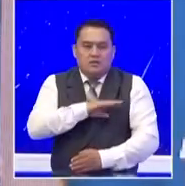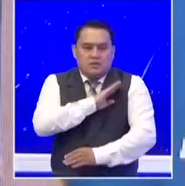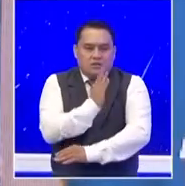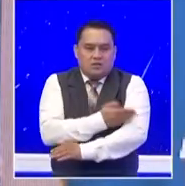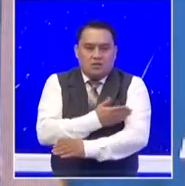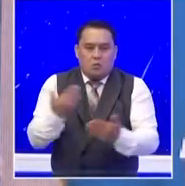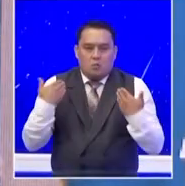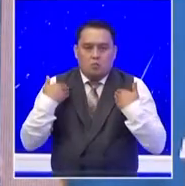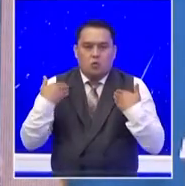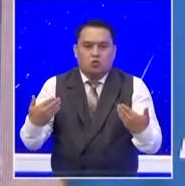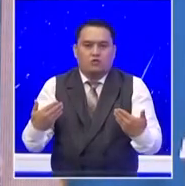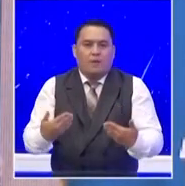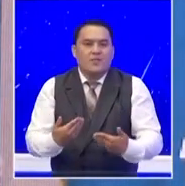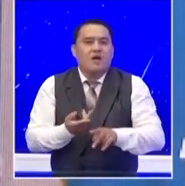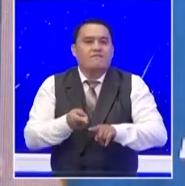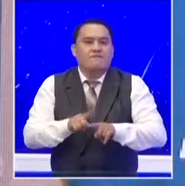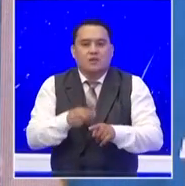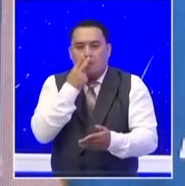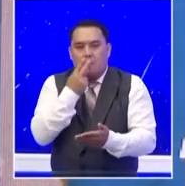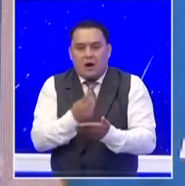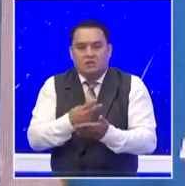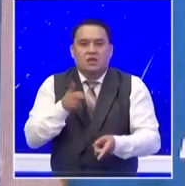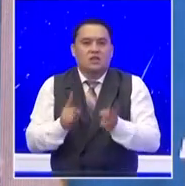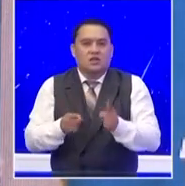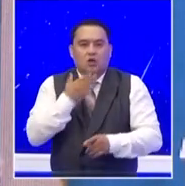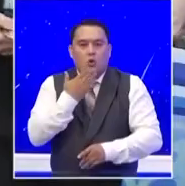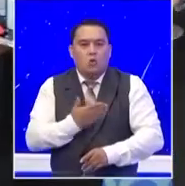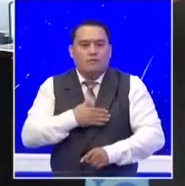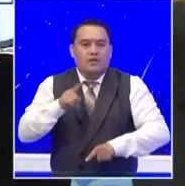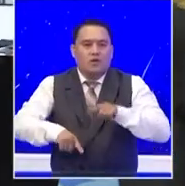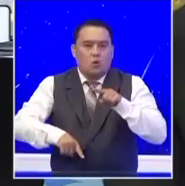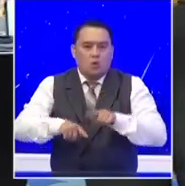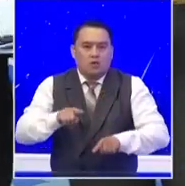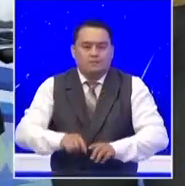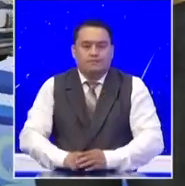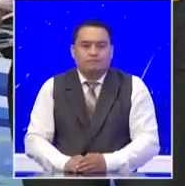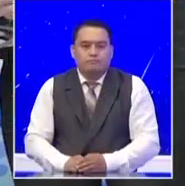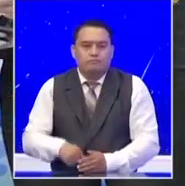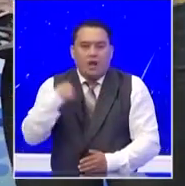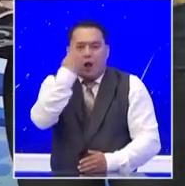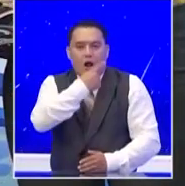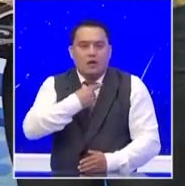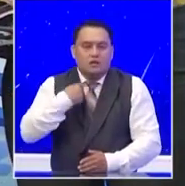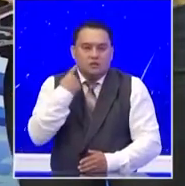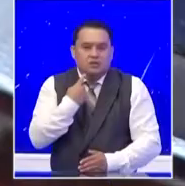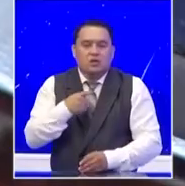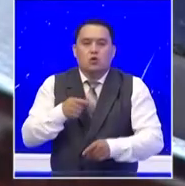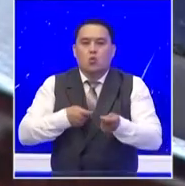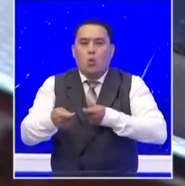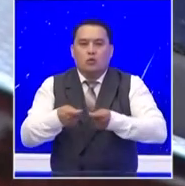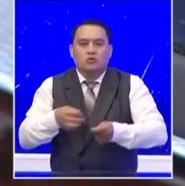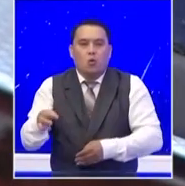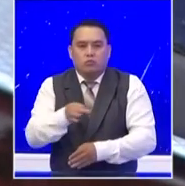несгибаемость, мужество. Вот в этом проявляется настоящий патриотизм. От лица руководства области неравнодушных граждан в этот